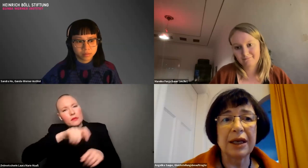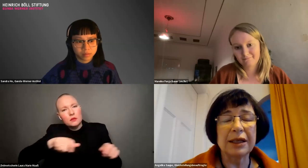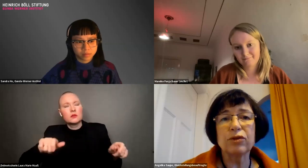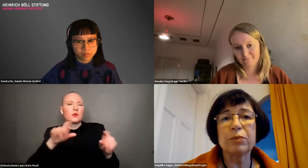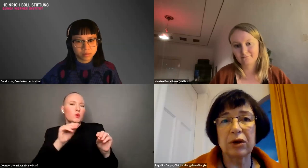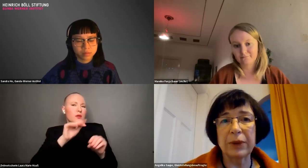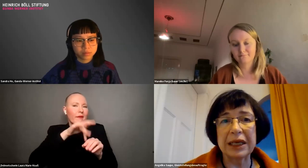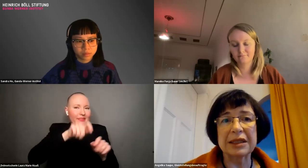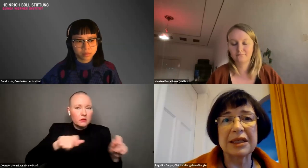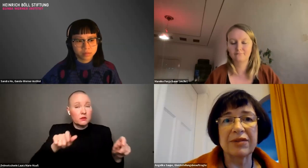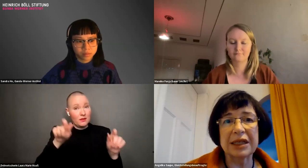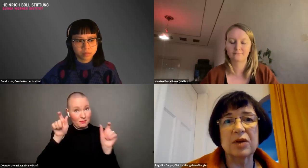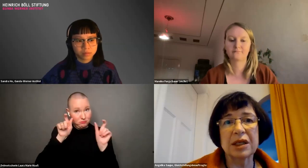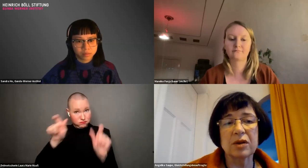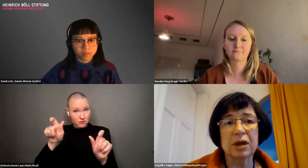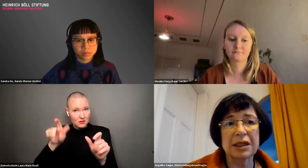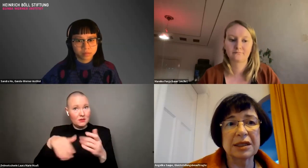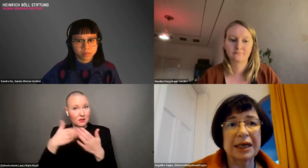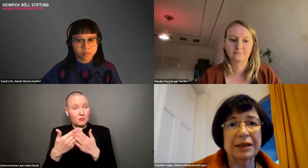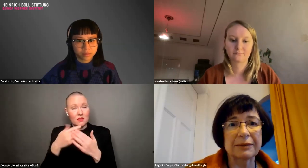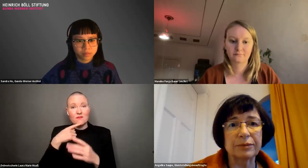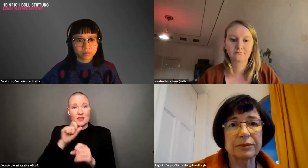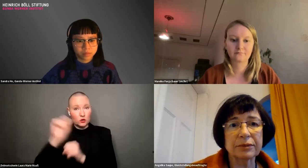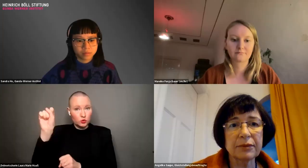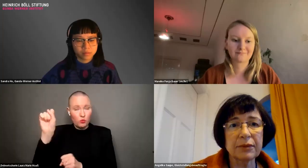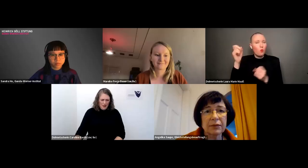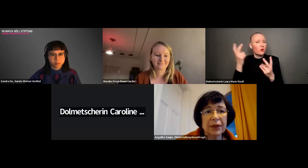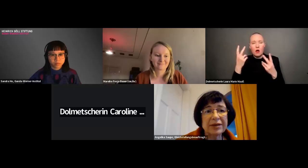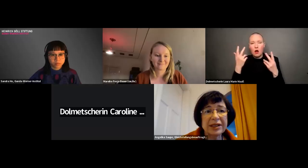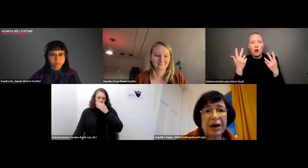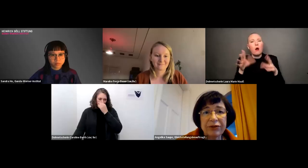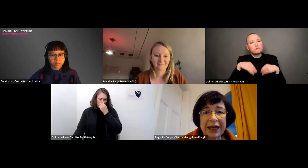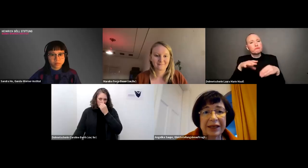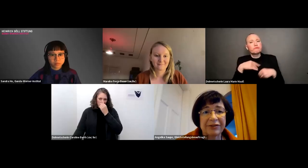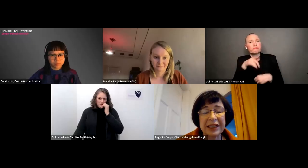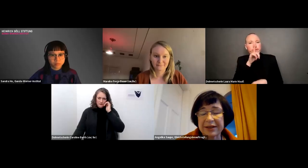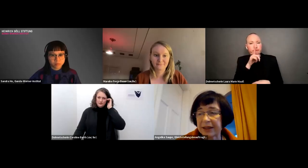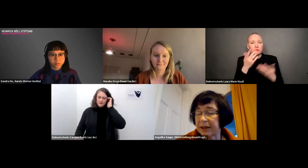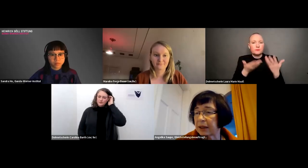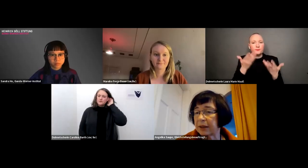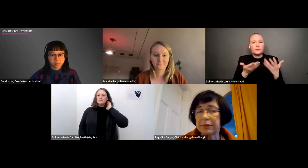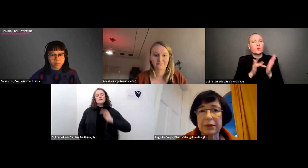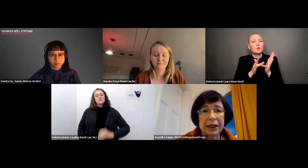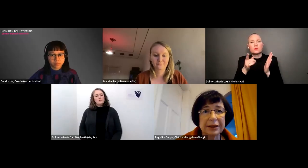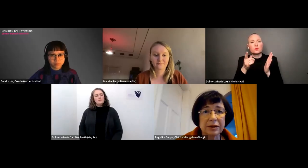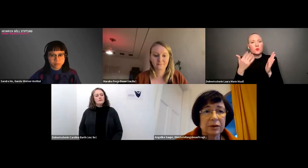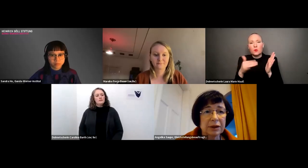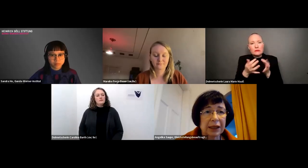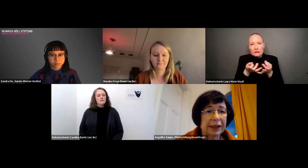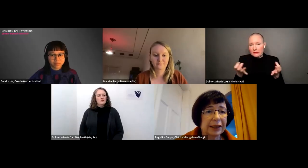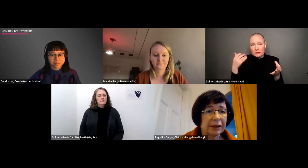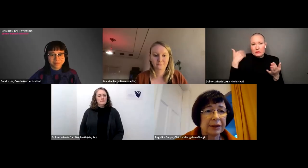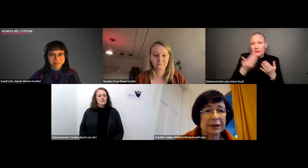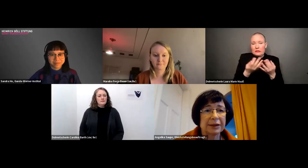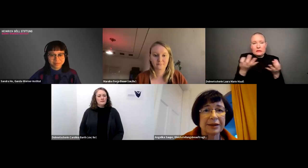sich wehren das wird mich noch mal interessieren weil dazu hattest du noch nichts gesagt also die da auch vielleicht affiner sind als